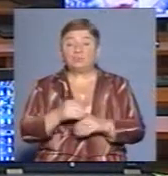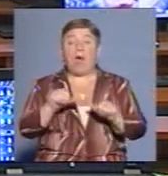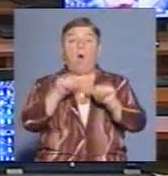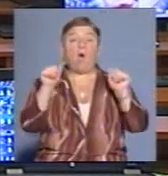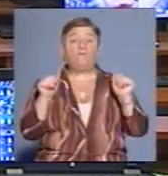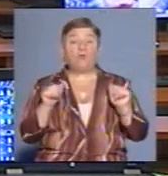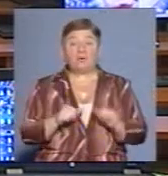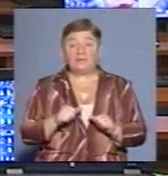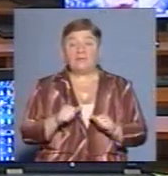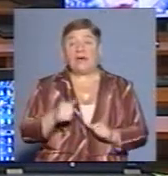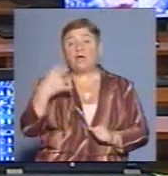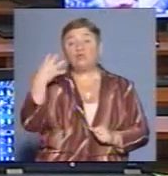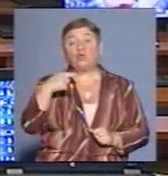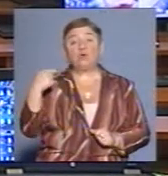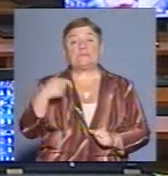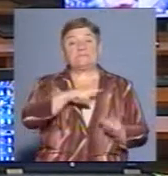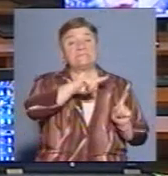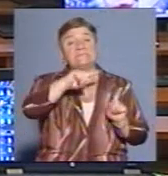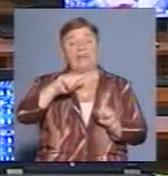оформили понад 40 тисяч закарпатців.